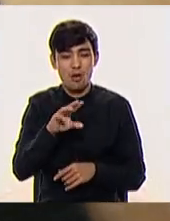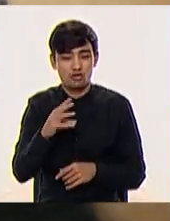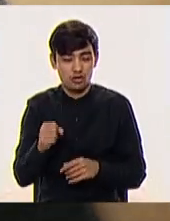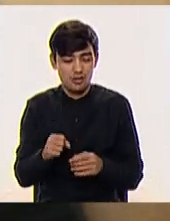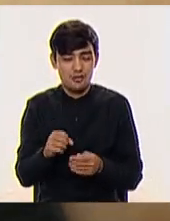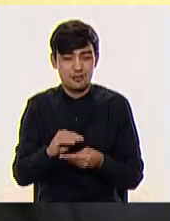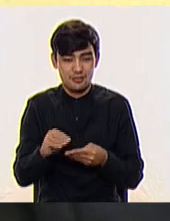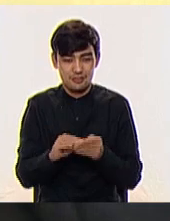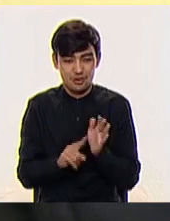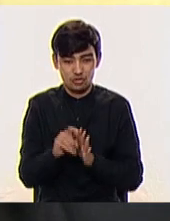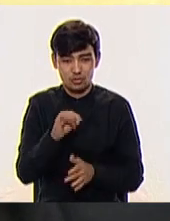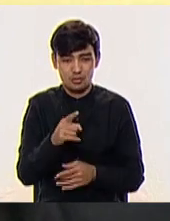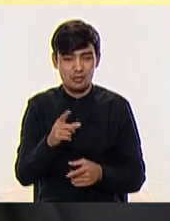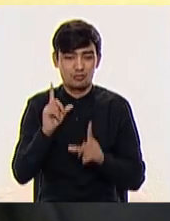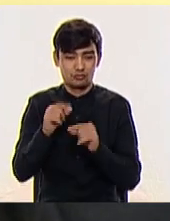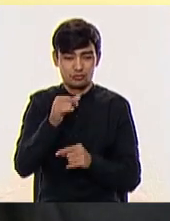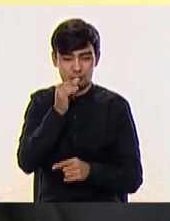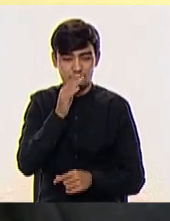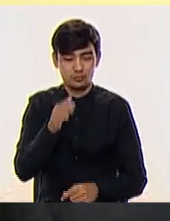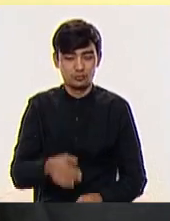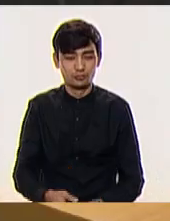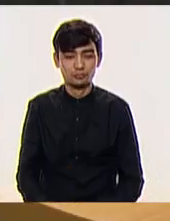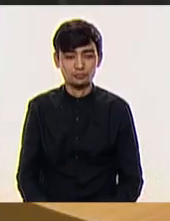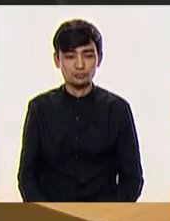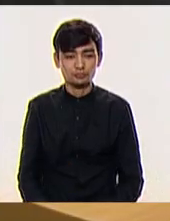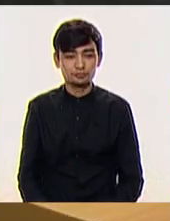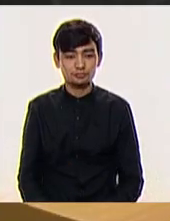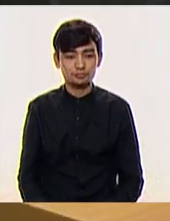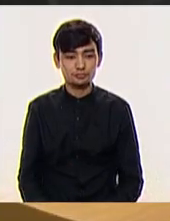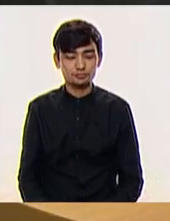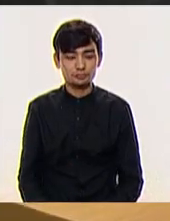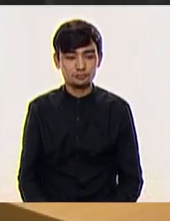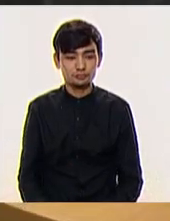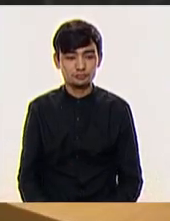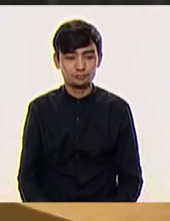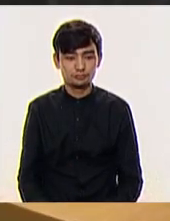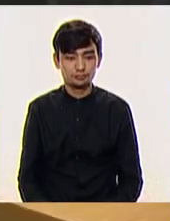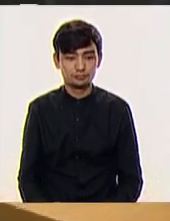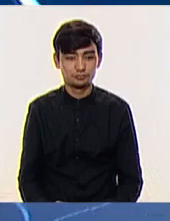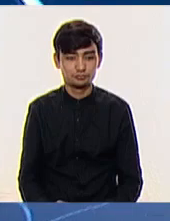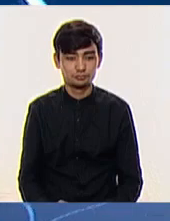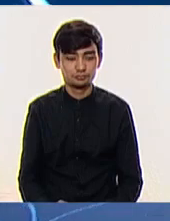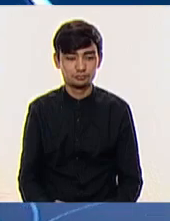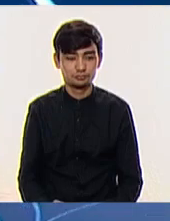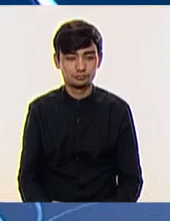из Казахстана он не сможет. Людмила Батюшкина, Ирина Нинашева, Информбюро, Карагандинская область.